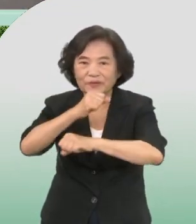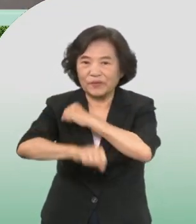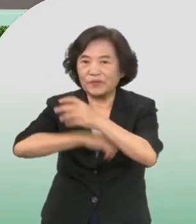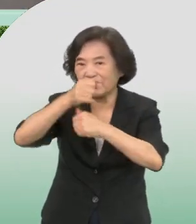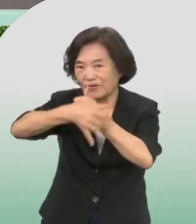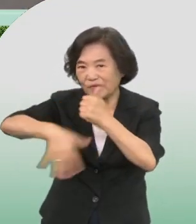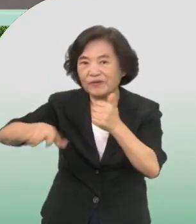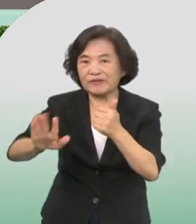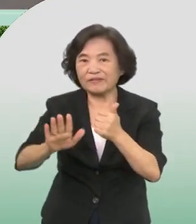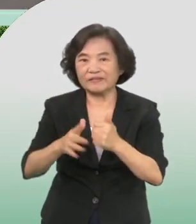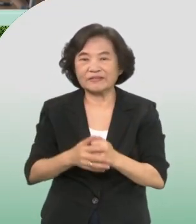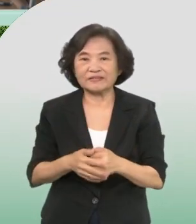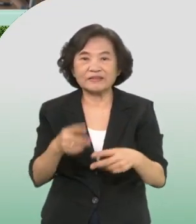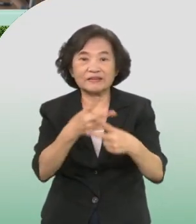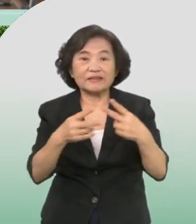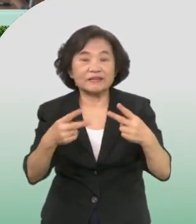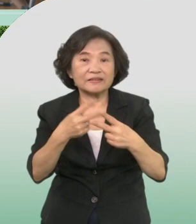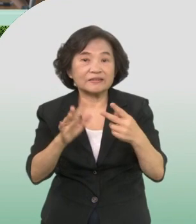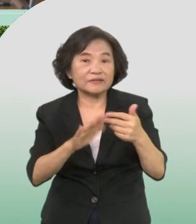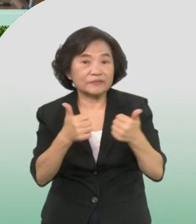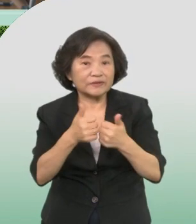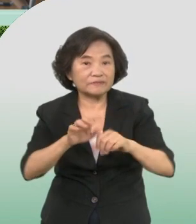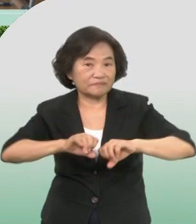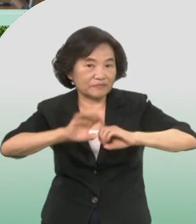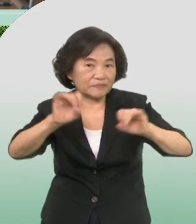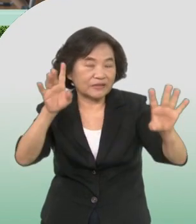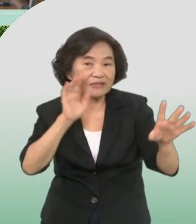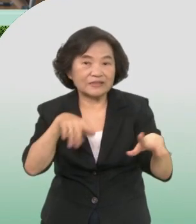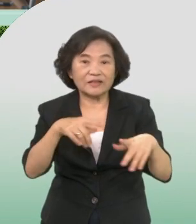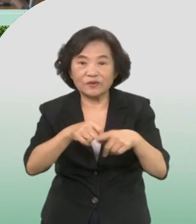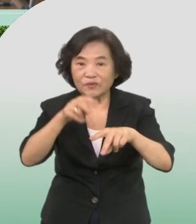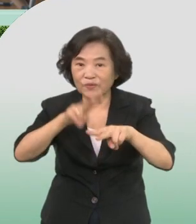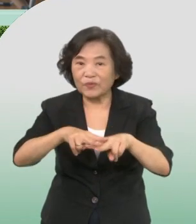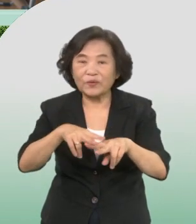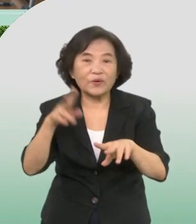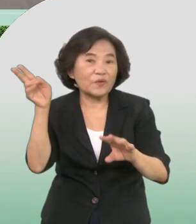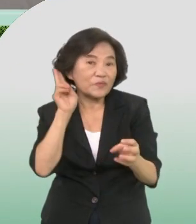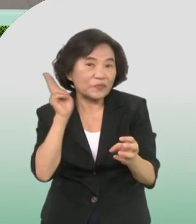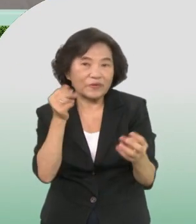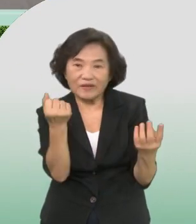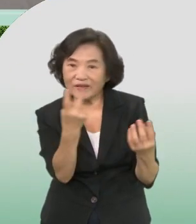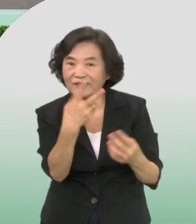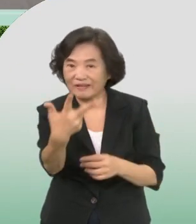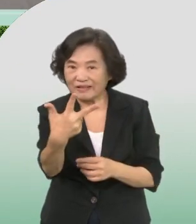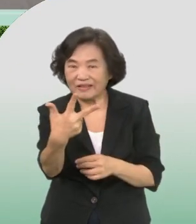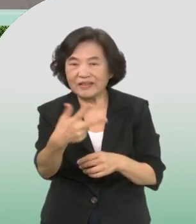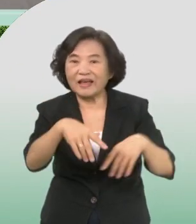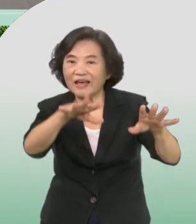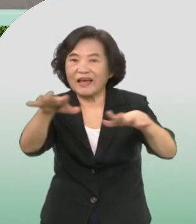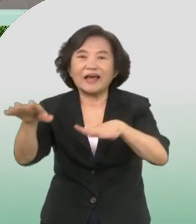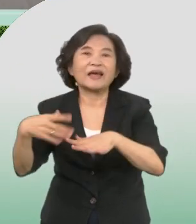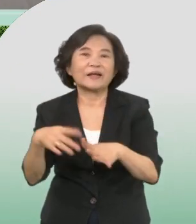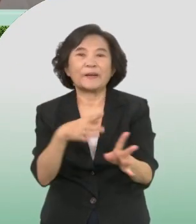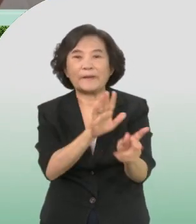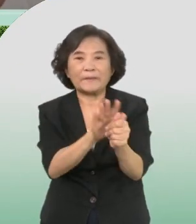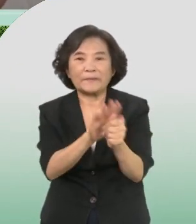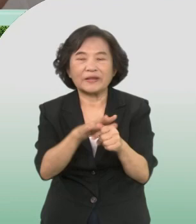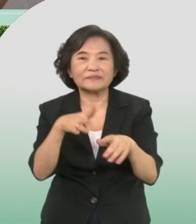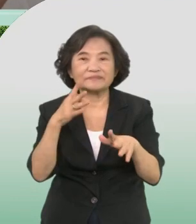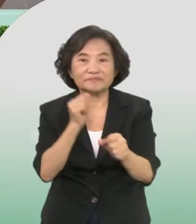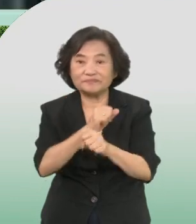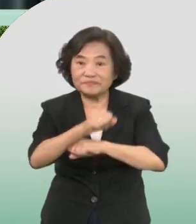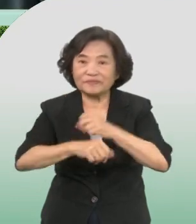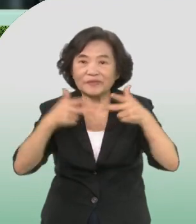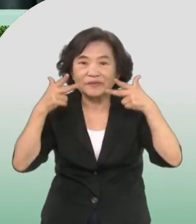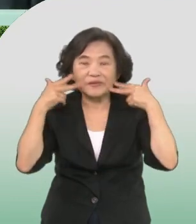族自建的内地发土。另外，合川会也头一摆号召七台公共广播电台直播